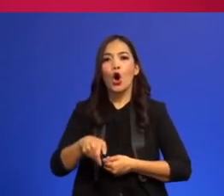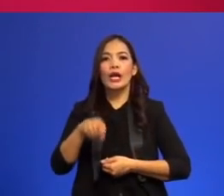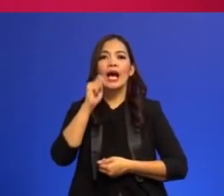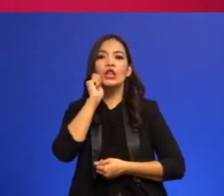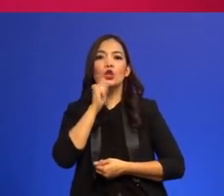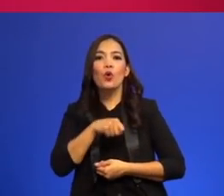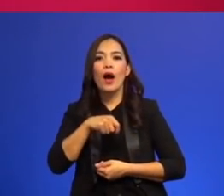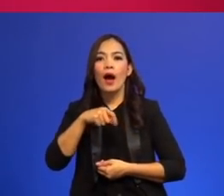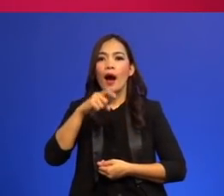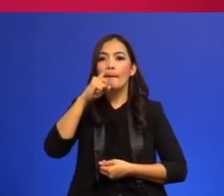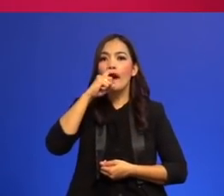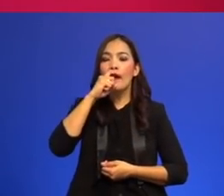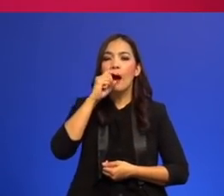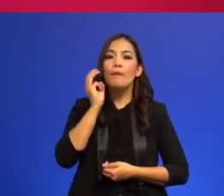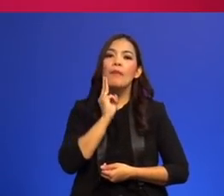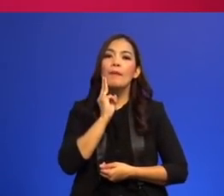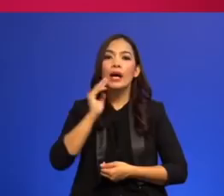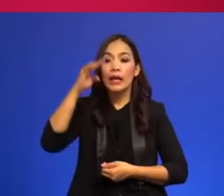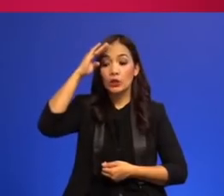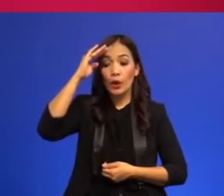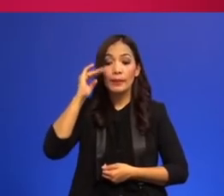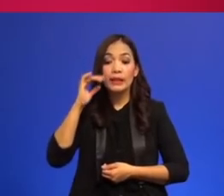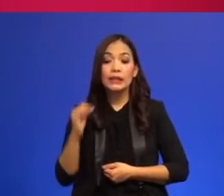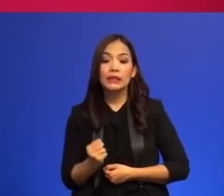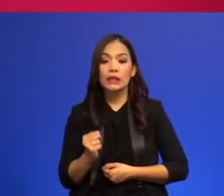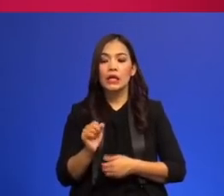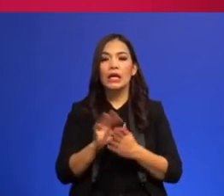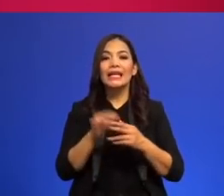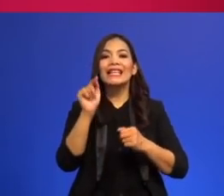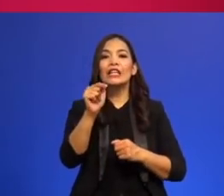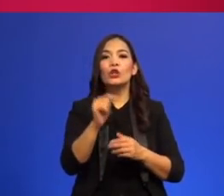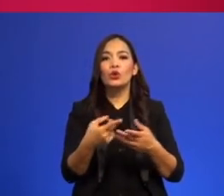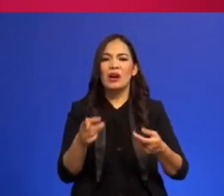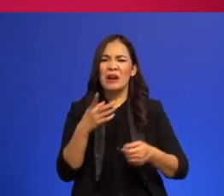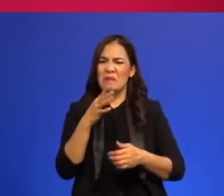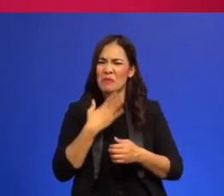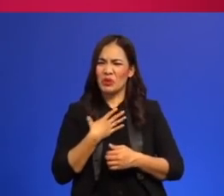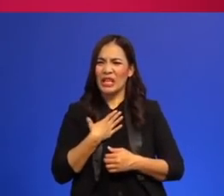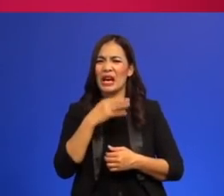kandung. Dan itu menurut saya kejahatan.